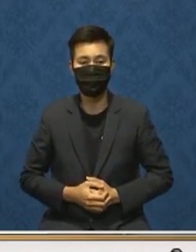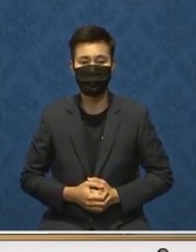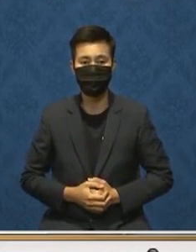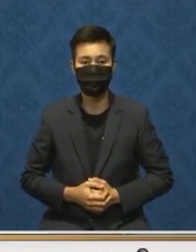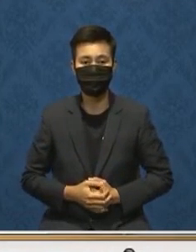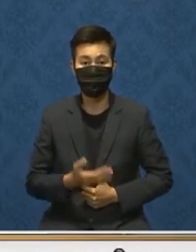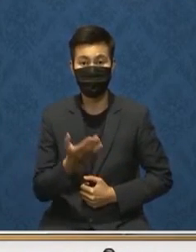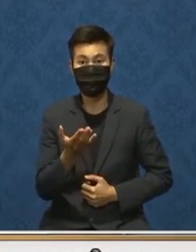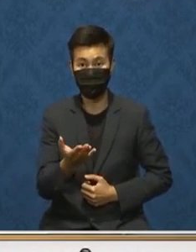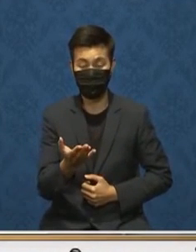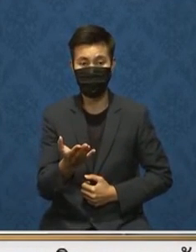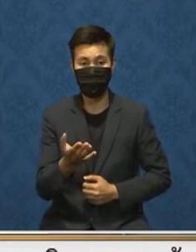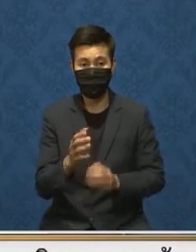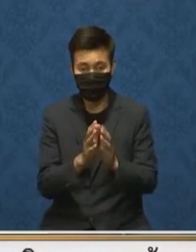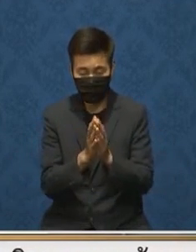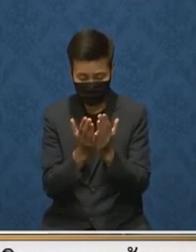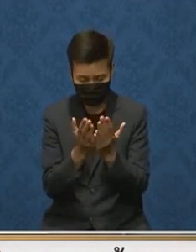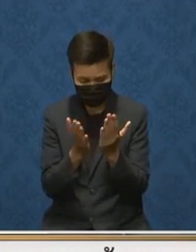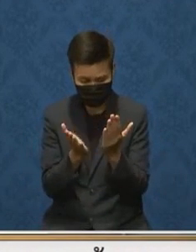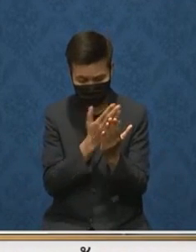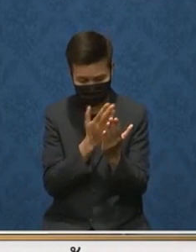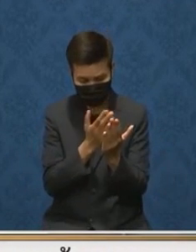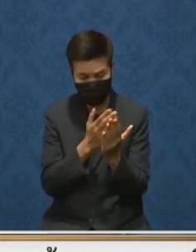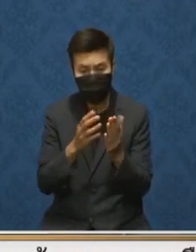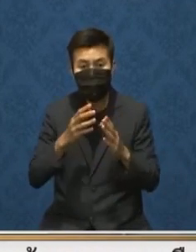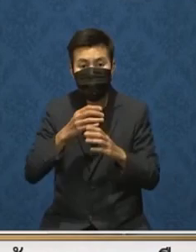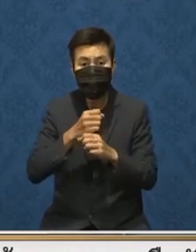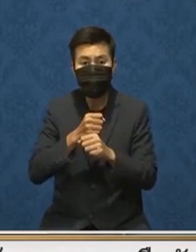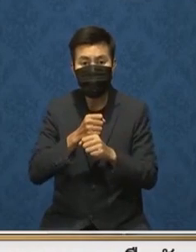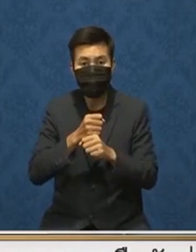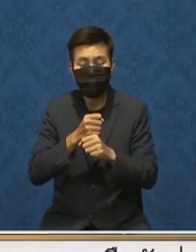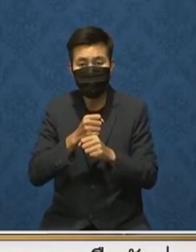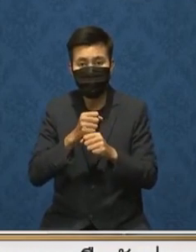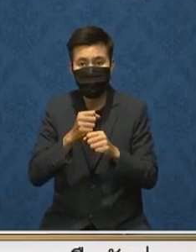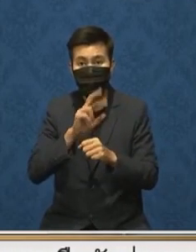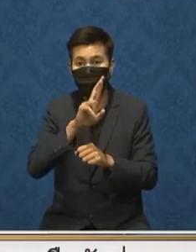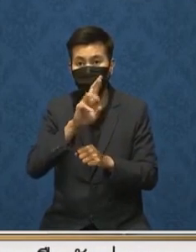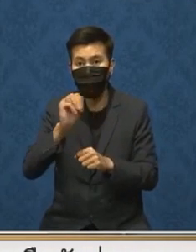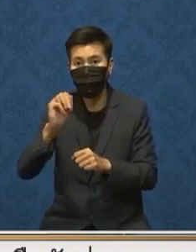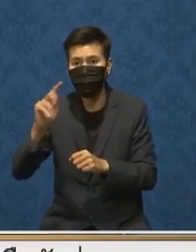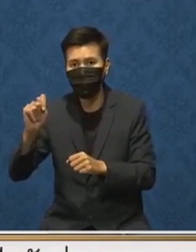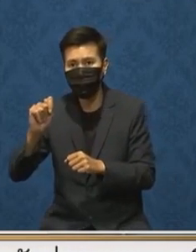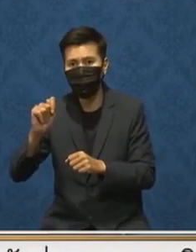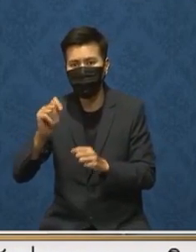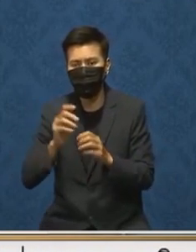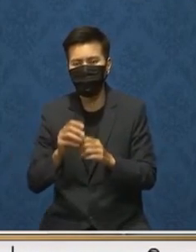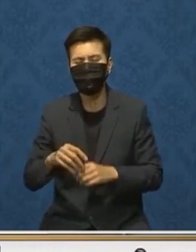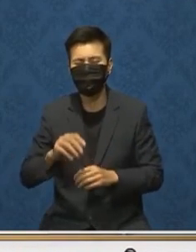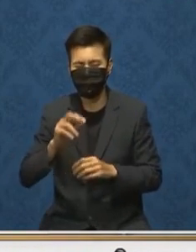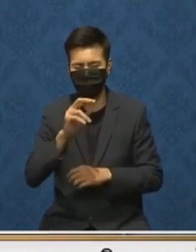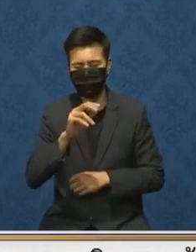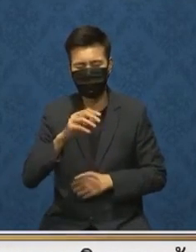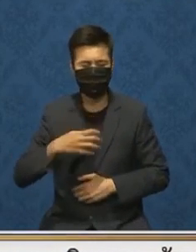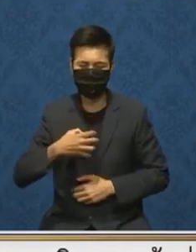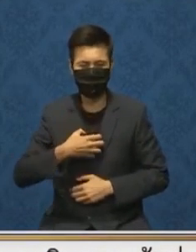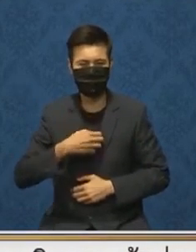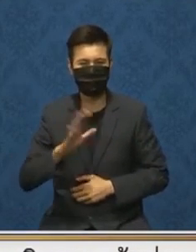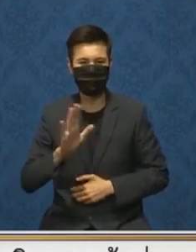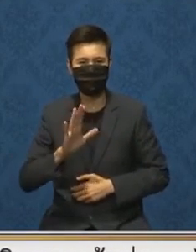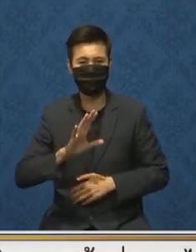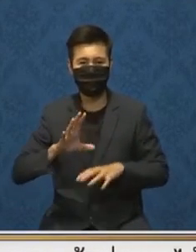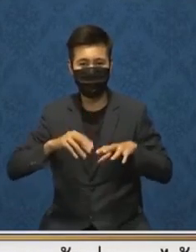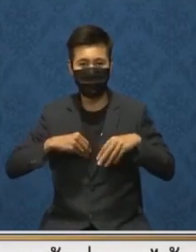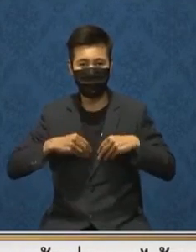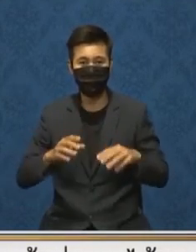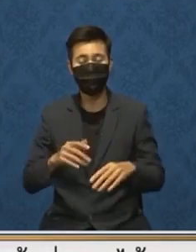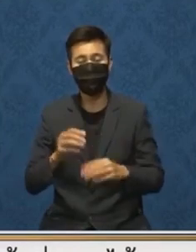ท่านก็สรุปมาว่าคณะรัฐมนตรียังเห็นว่าไม่สมควรรับหลักการนะครับเนื่องจากจะส่งผลกระทบต่